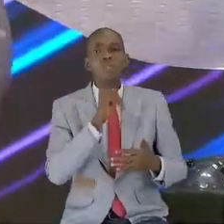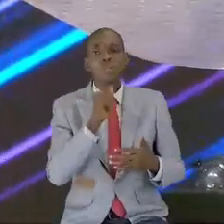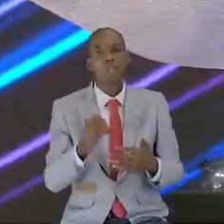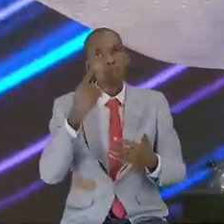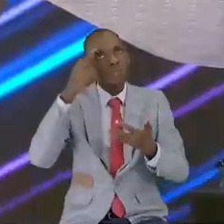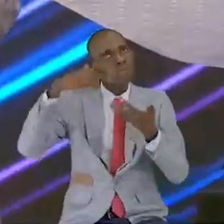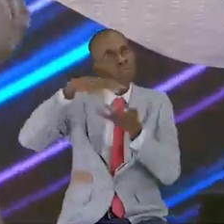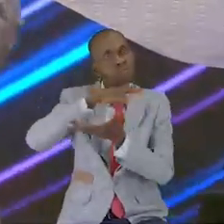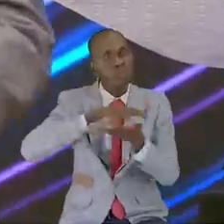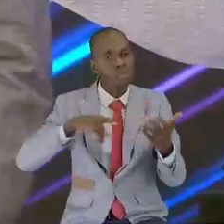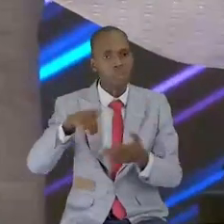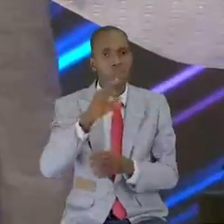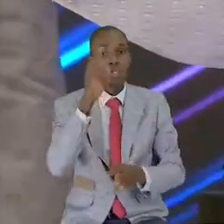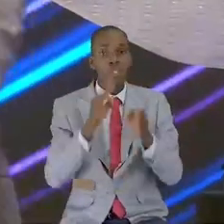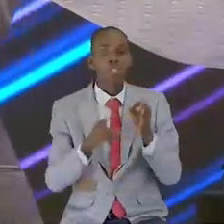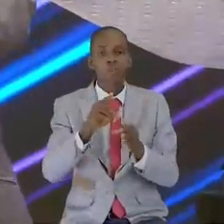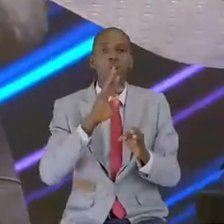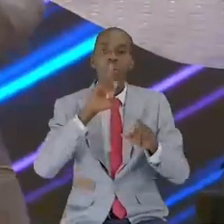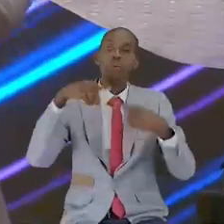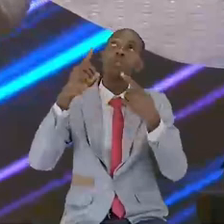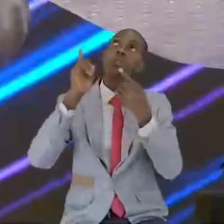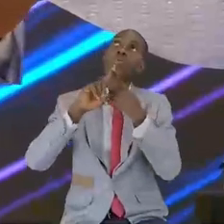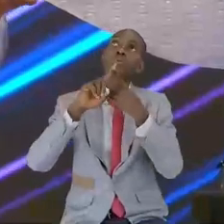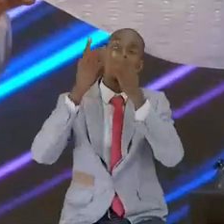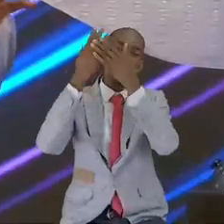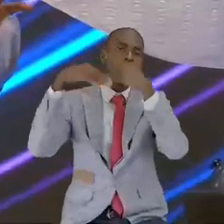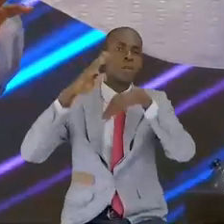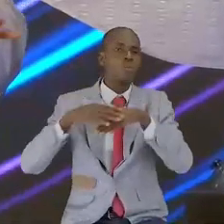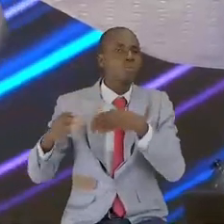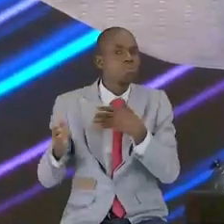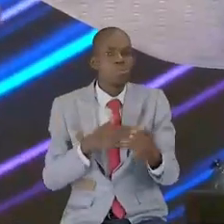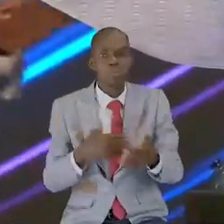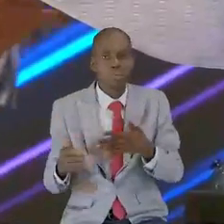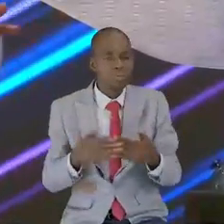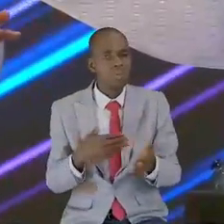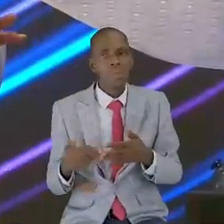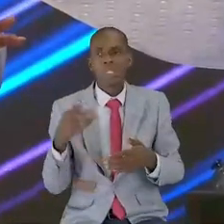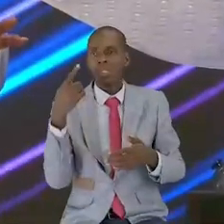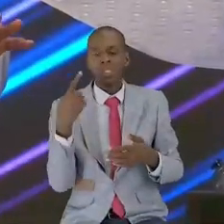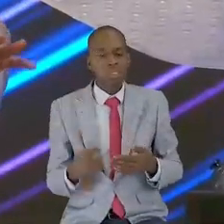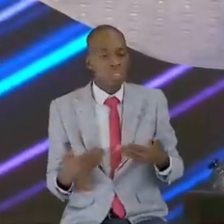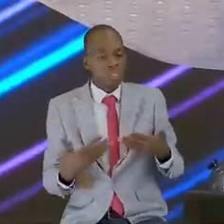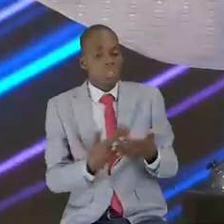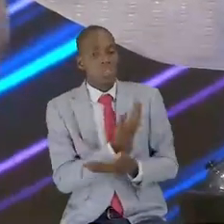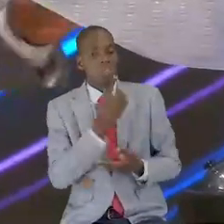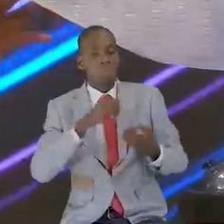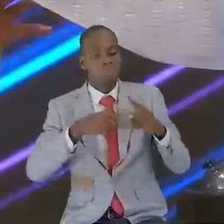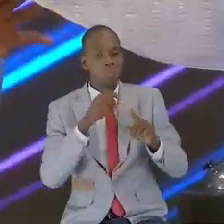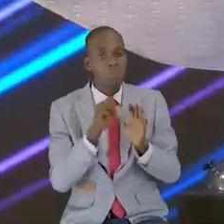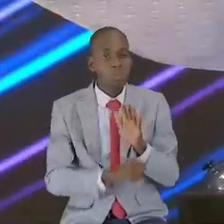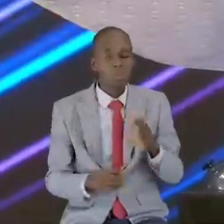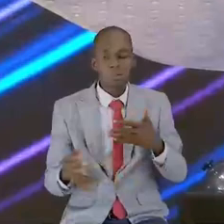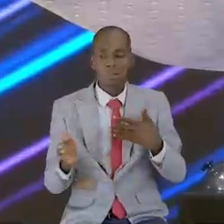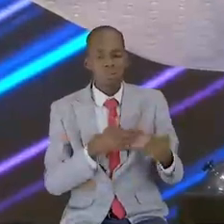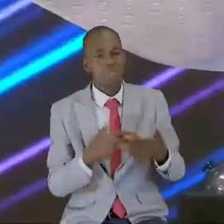t'intoxiquer. Si tu veux aller au ciel, quelle que soit la condition, quelle que soit la nouvelle relation et quelles que soient les